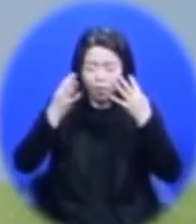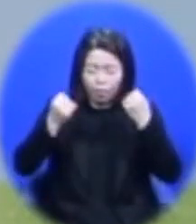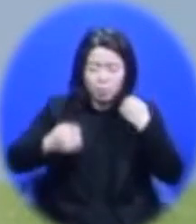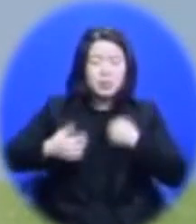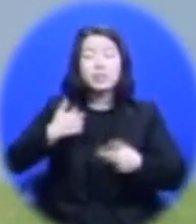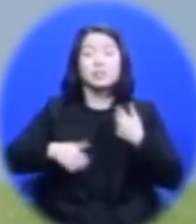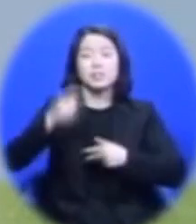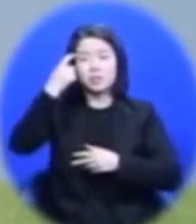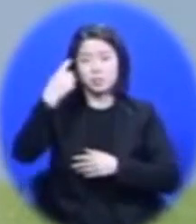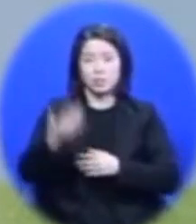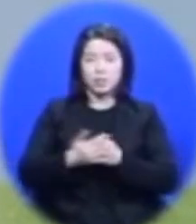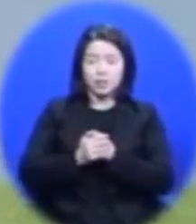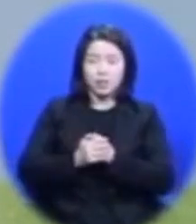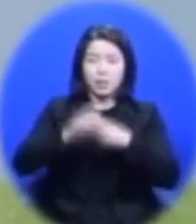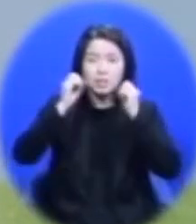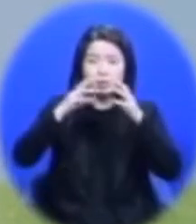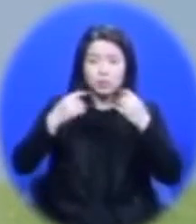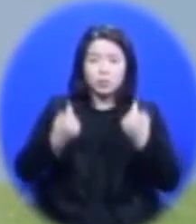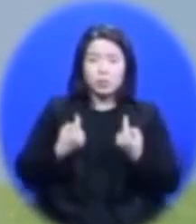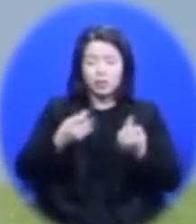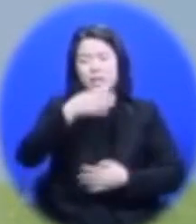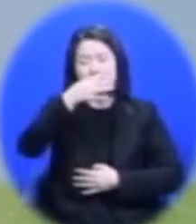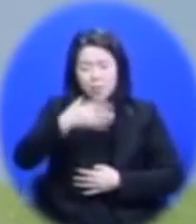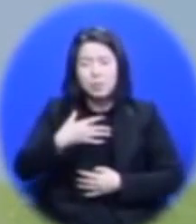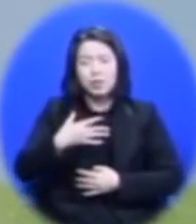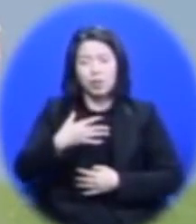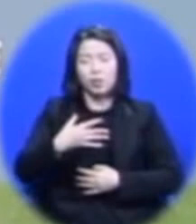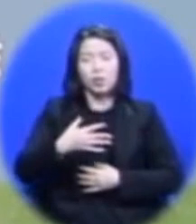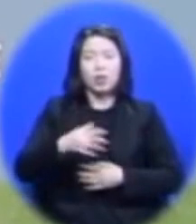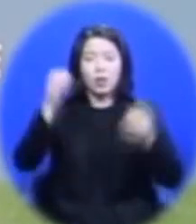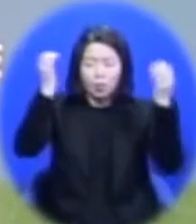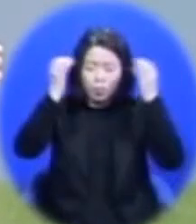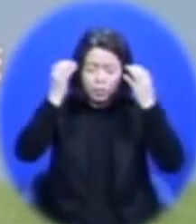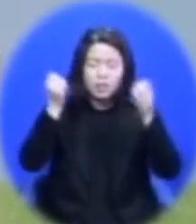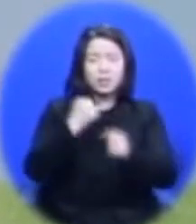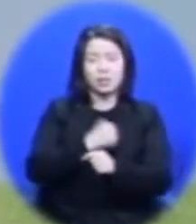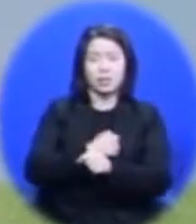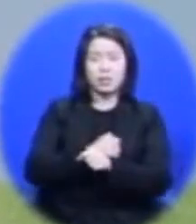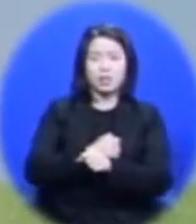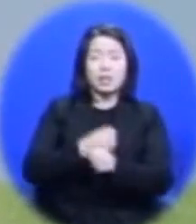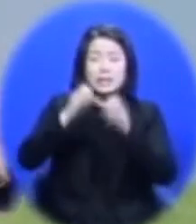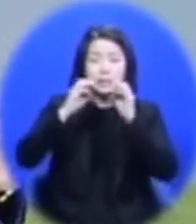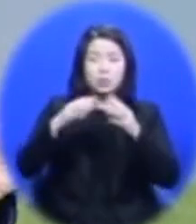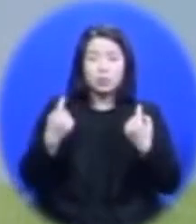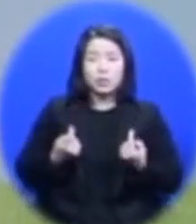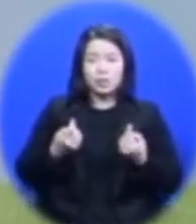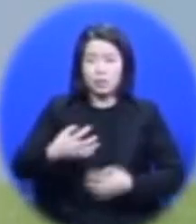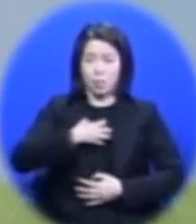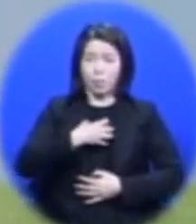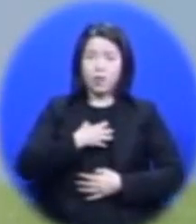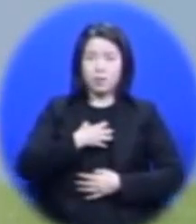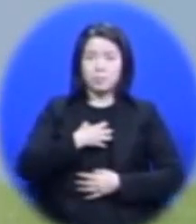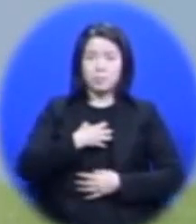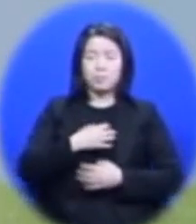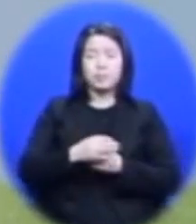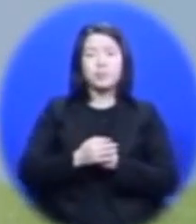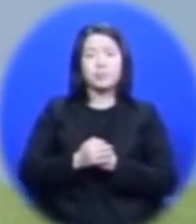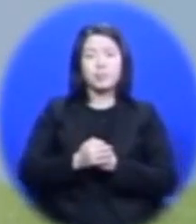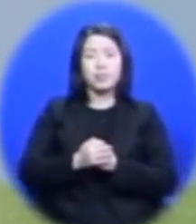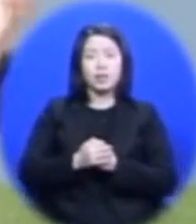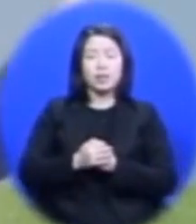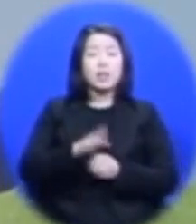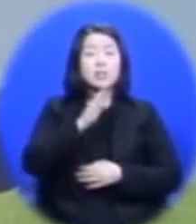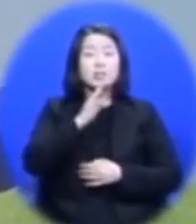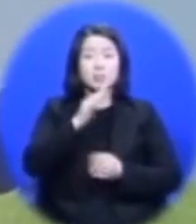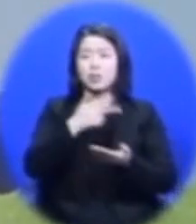즐거워요. 전도 여행이 힘든 거다, 전도 여행은 고생스럽다, 전도 여행은 위험한 것이다,